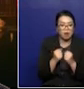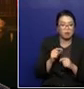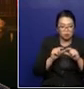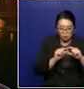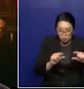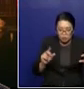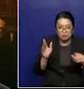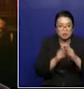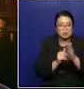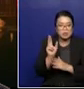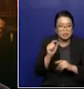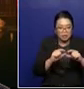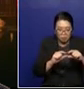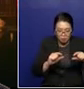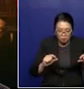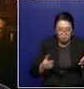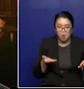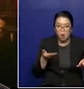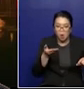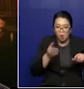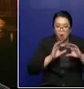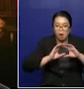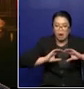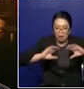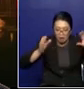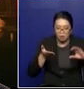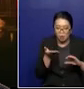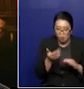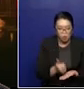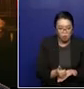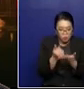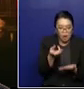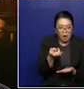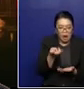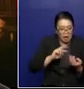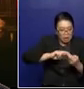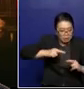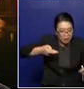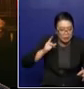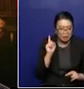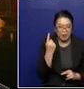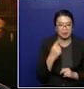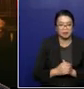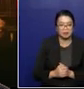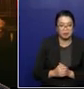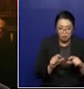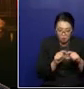ฮะวอนรัฐเร่งพัฒนาสายพันธุ์ข้าวท่านดูประโย